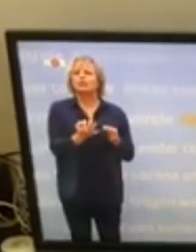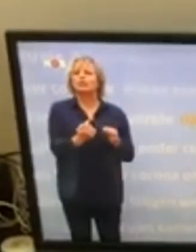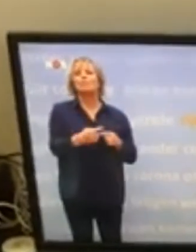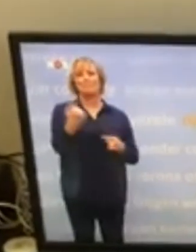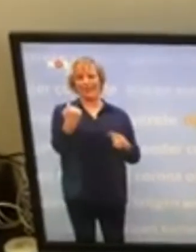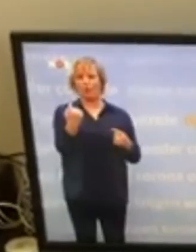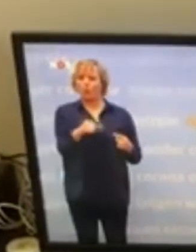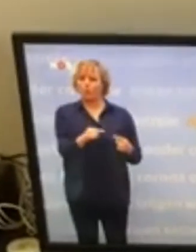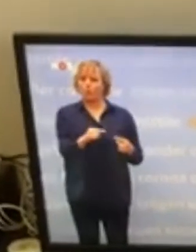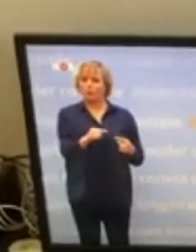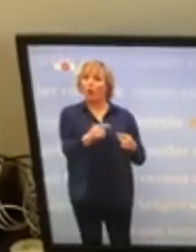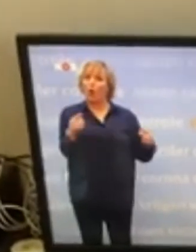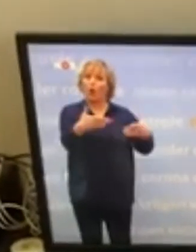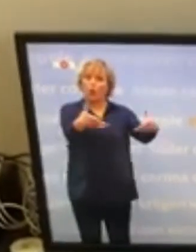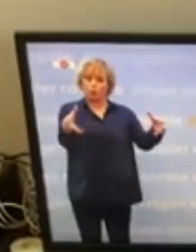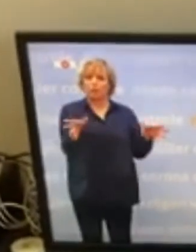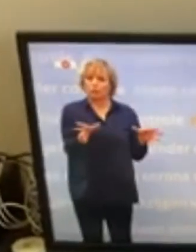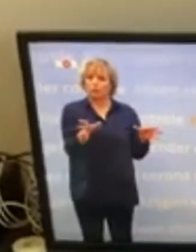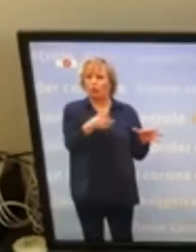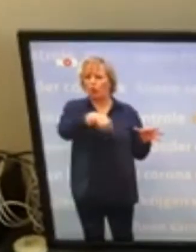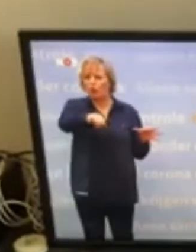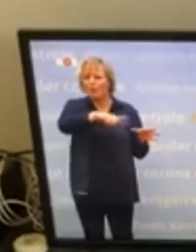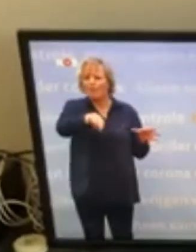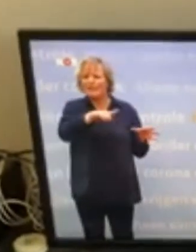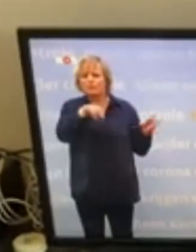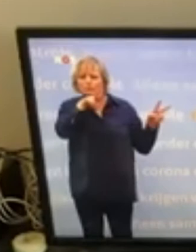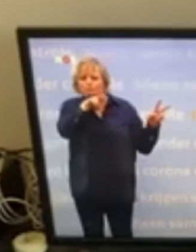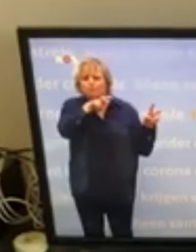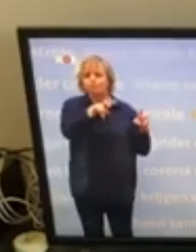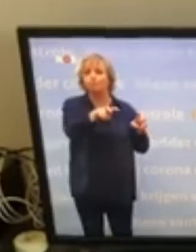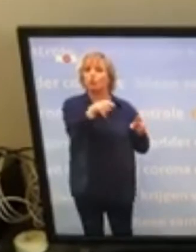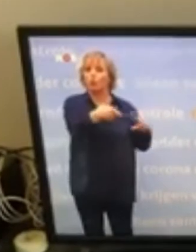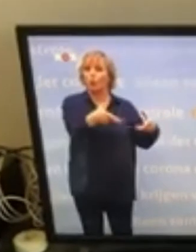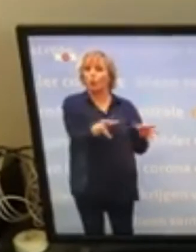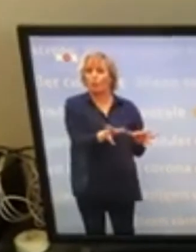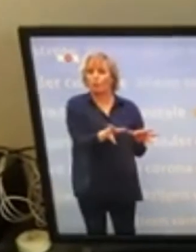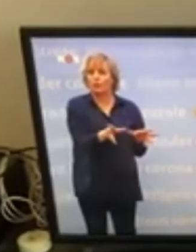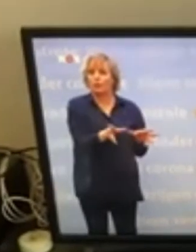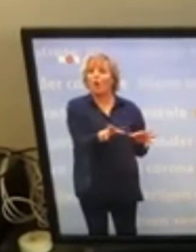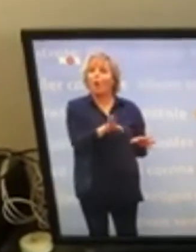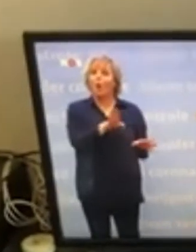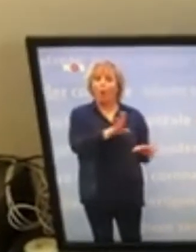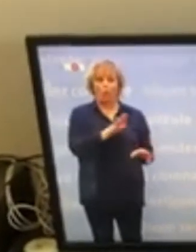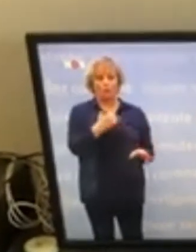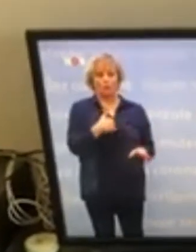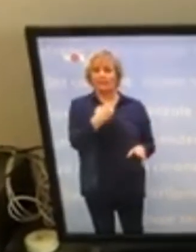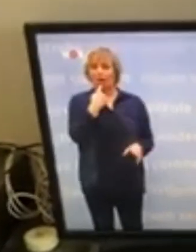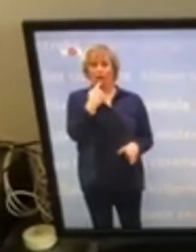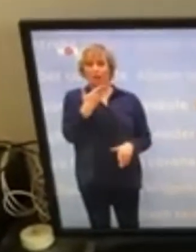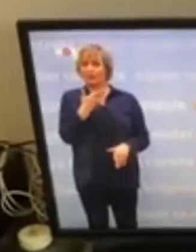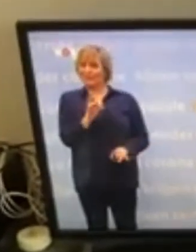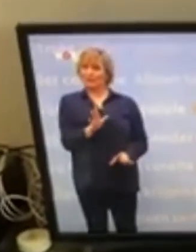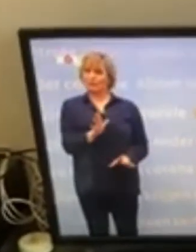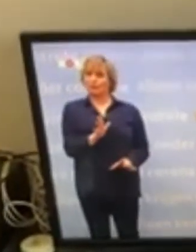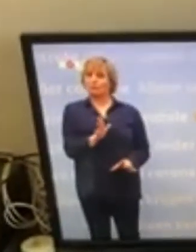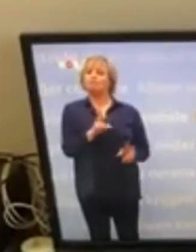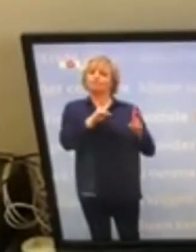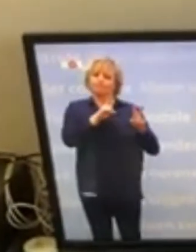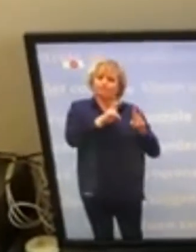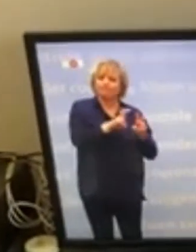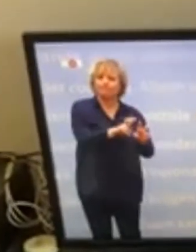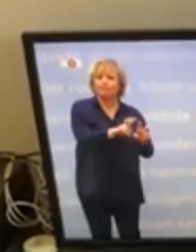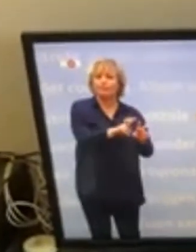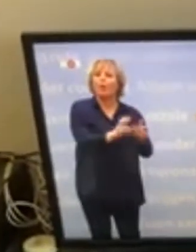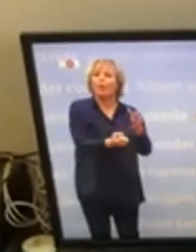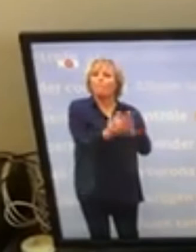sporen, grootschalig in een aantal gemeenten, gericht op nog meer doelgroepen, ook bij nog meer mensen zonder klachten. Meer mensen worden aan het bron- en